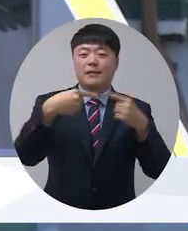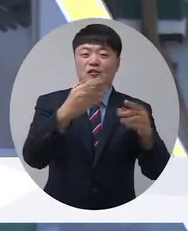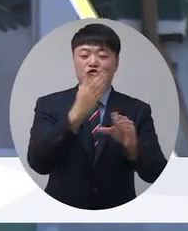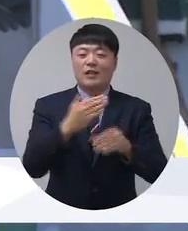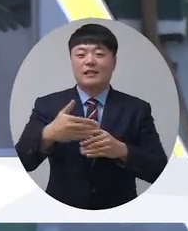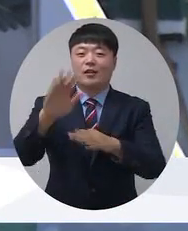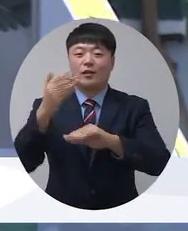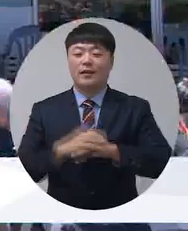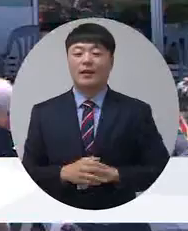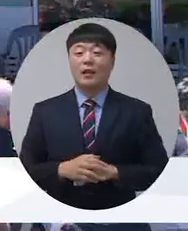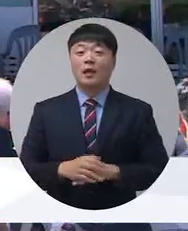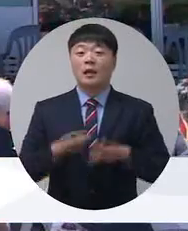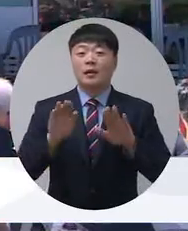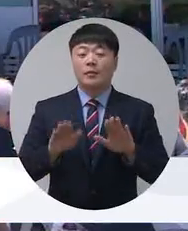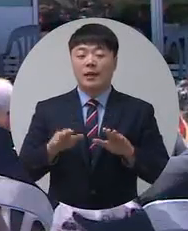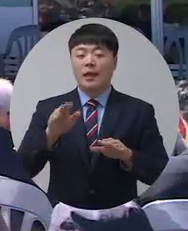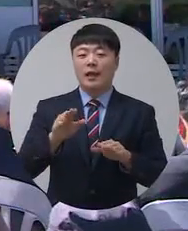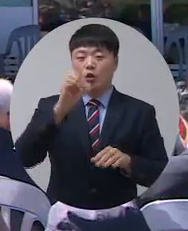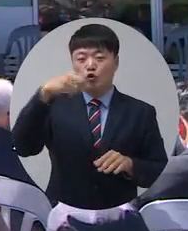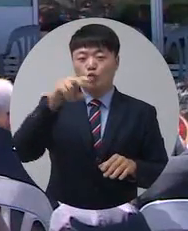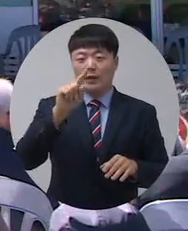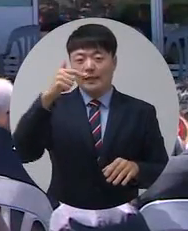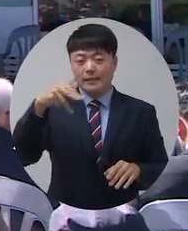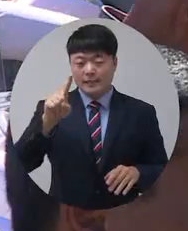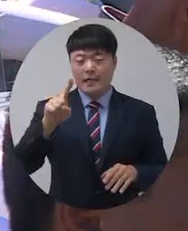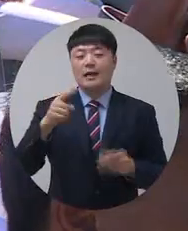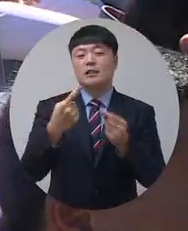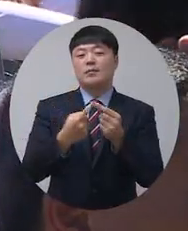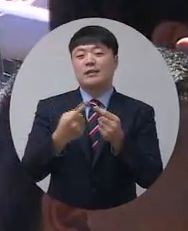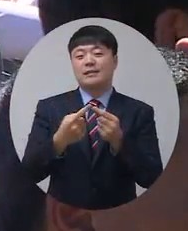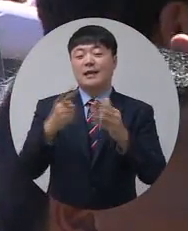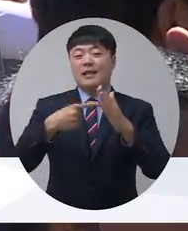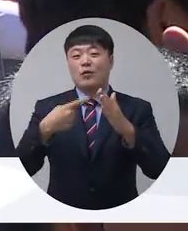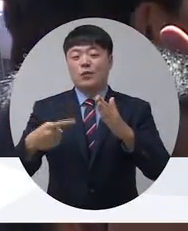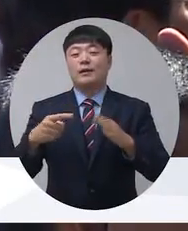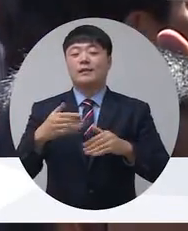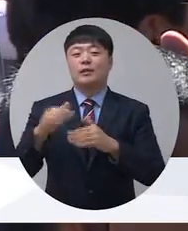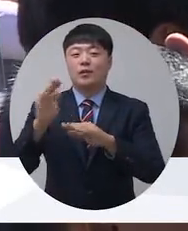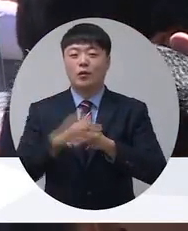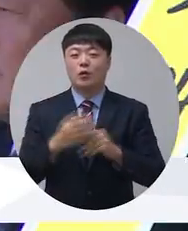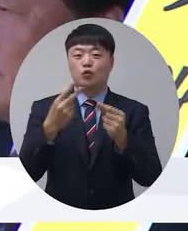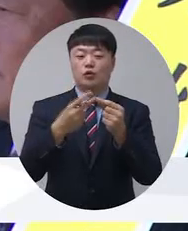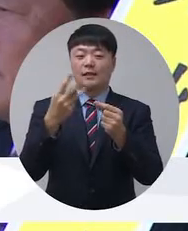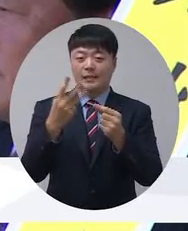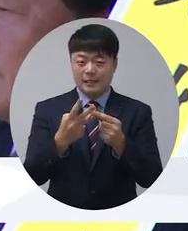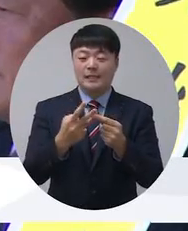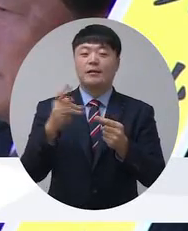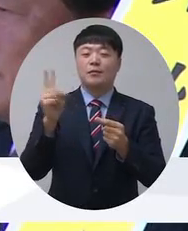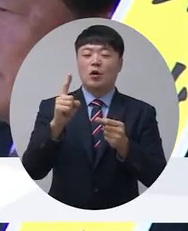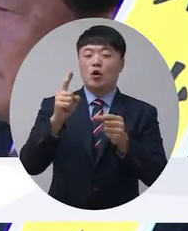열렸습니다. 첫날에는 유단자들의 실력을 겨루는 경남 유단자 대회가 진행됐으며 둘째 날과 셋째